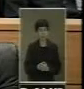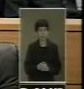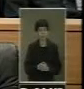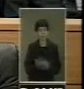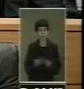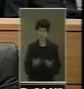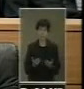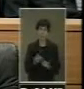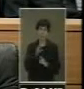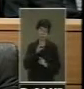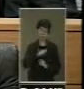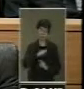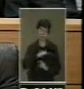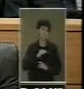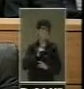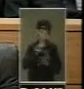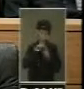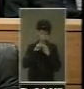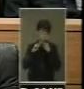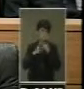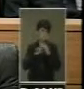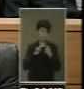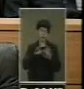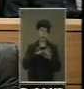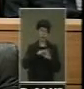อตรงนี้อันตรายมาก